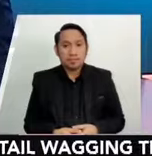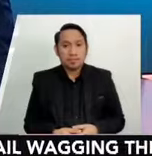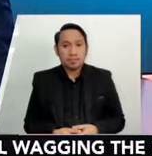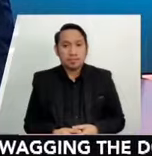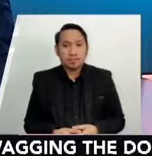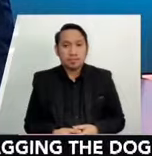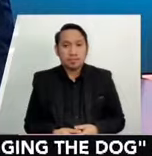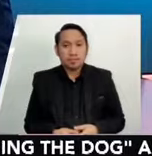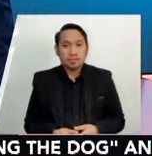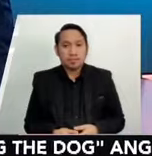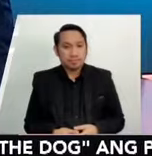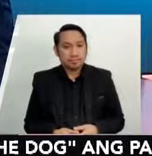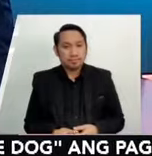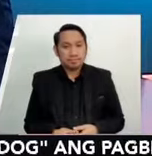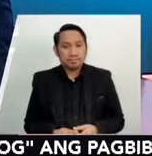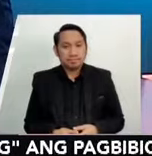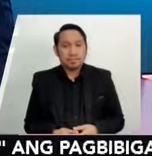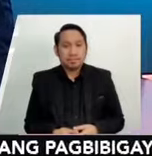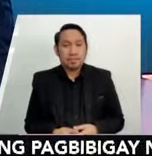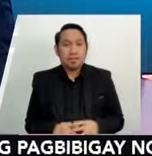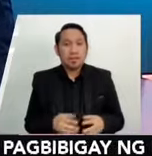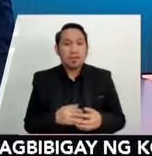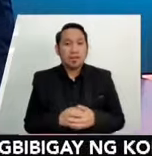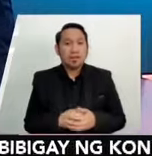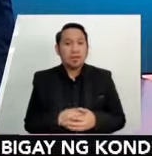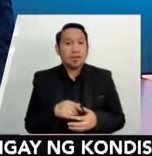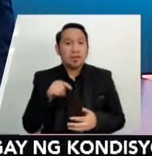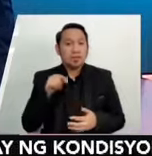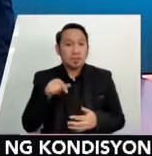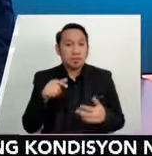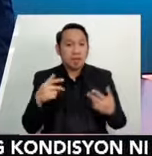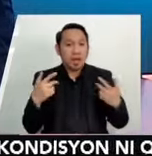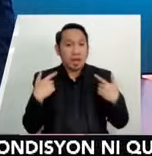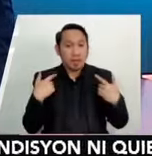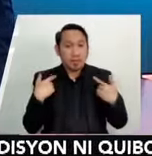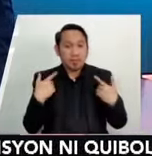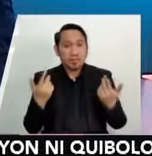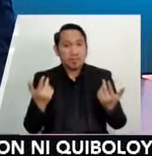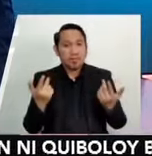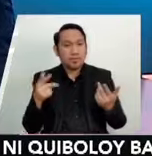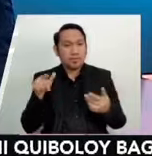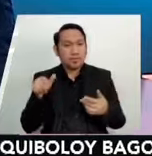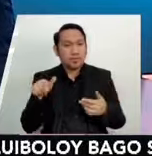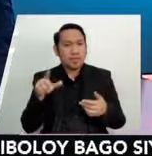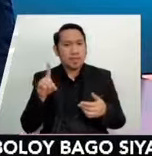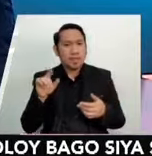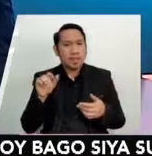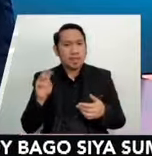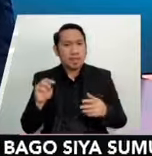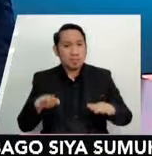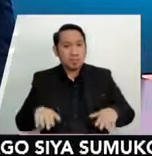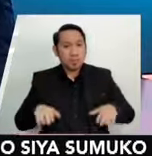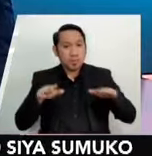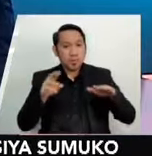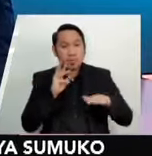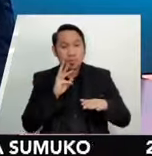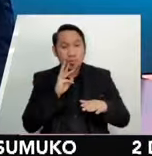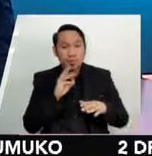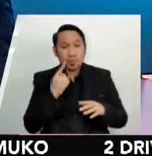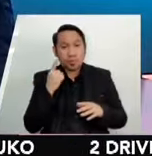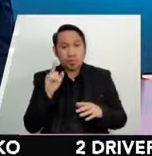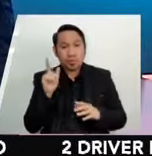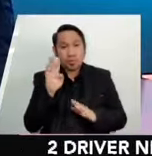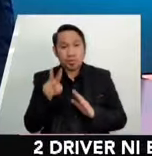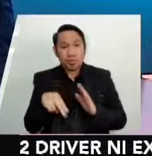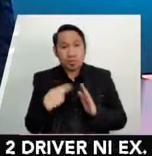Mga kapuso, isang dam lang dito sa Luzon ang nakapagtala ng pagtaas ng tubig sa nakalipas na 24 oras. Yan ay ang Magat